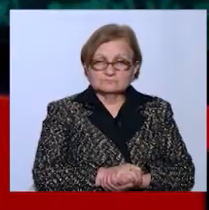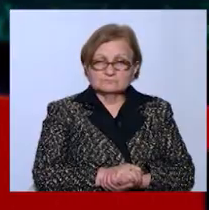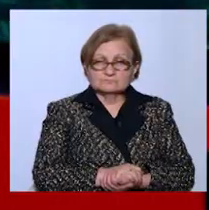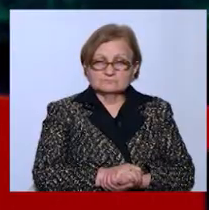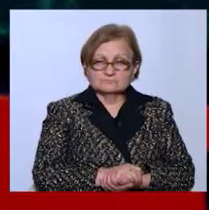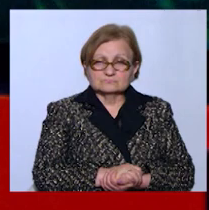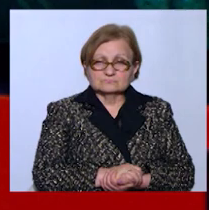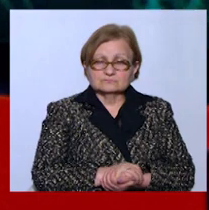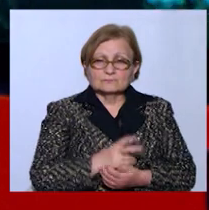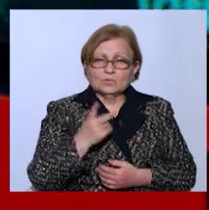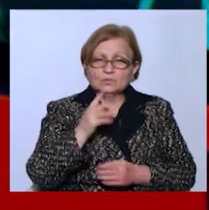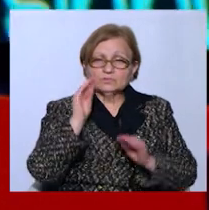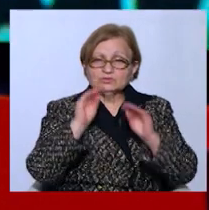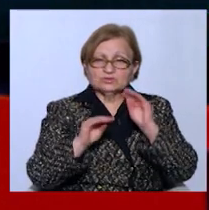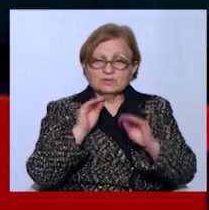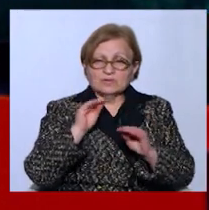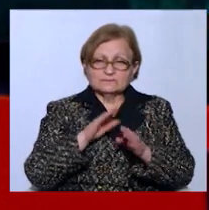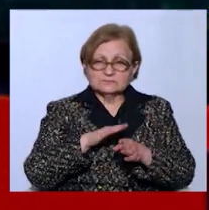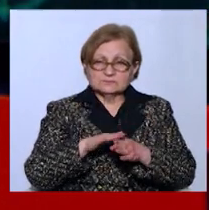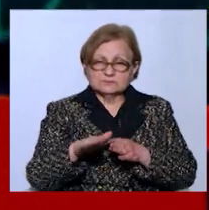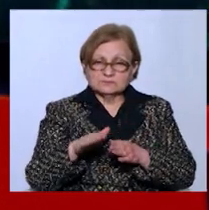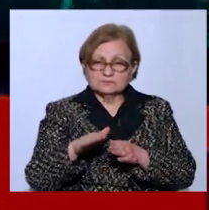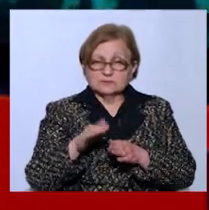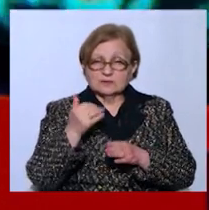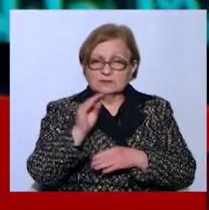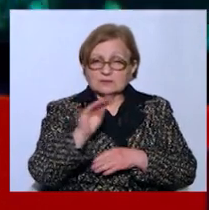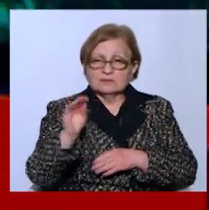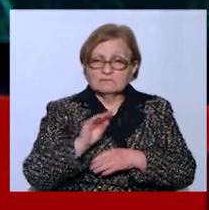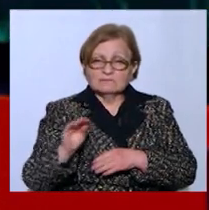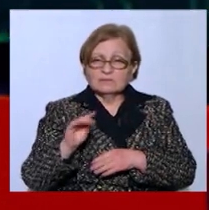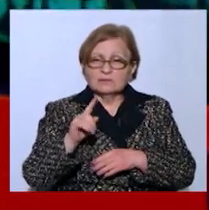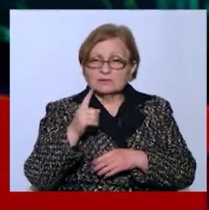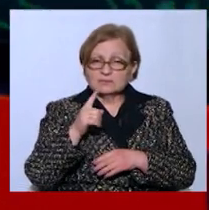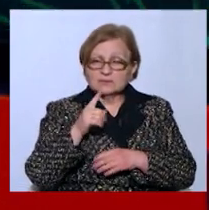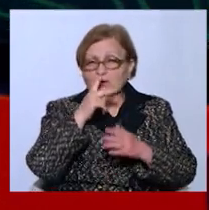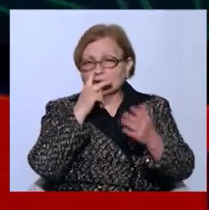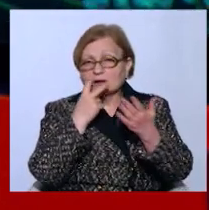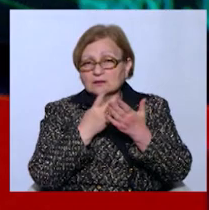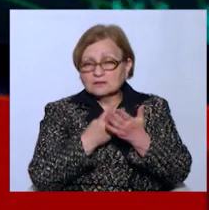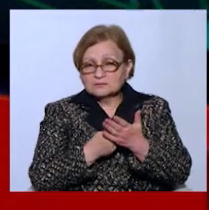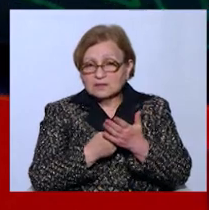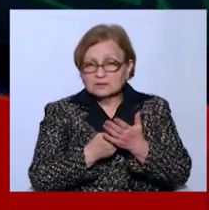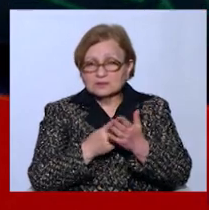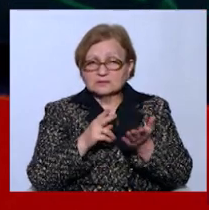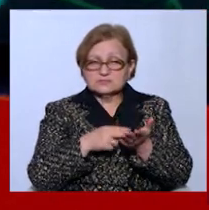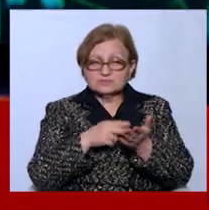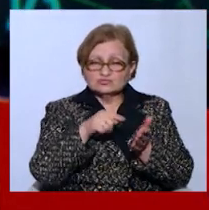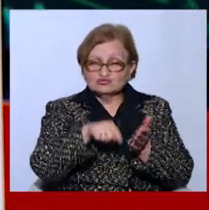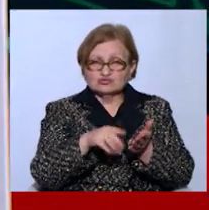და შევავსოთ. მე ამას გიწეთ რატომ? რომ დაგანახოთ რაზე მაქვს ლაპარაკი ეს წიგნში